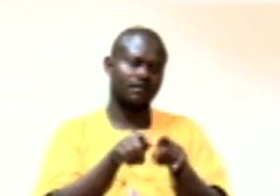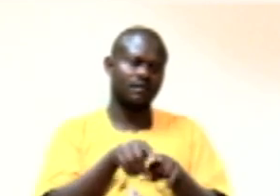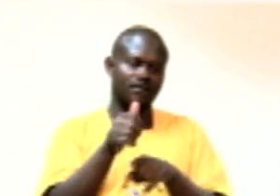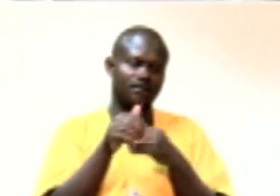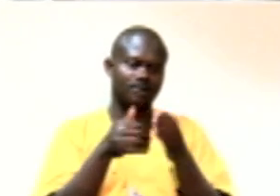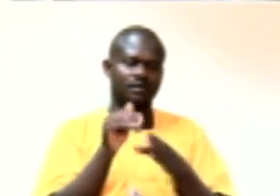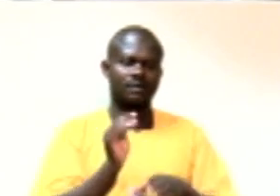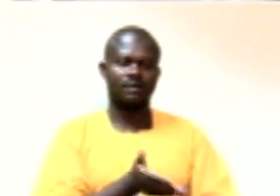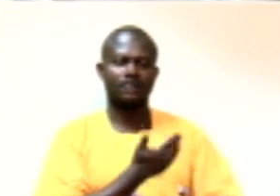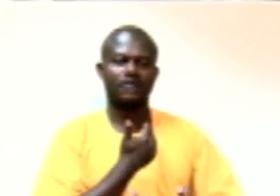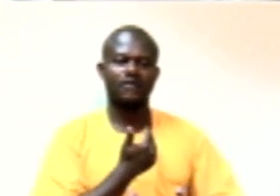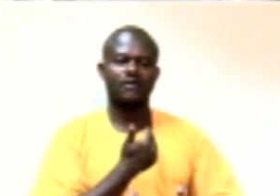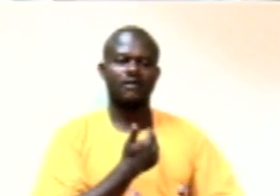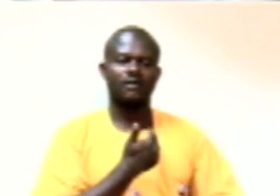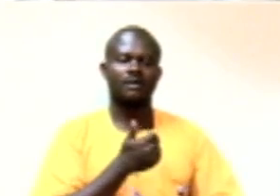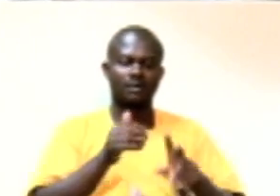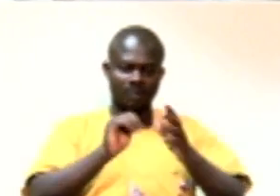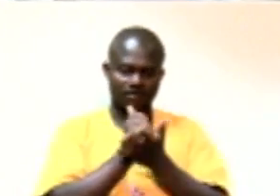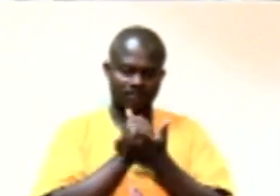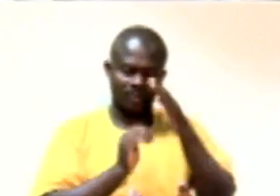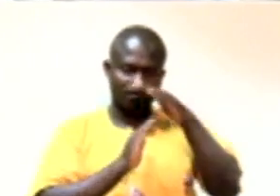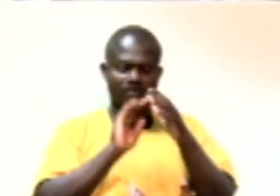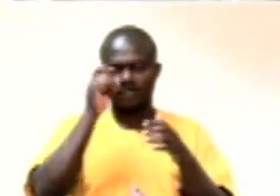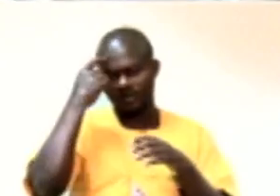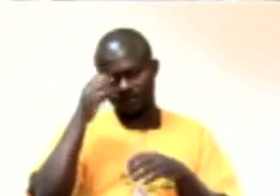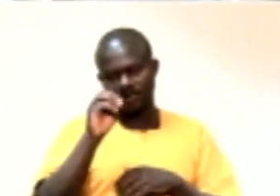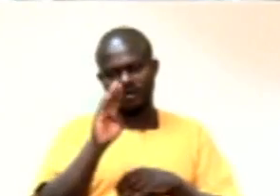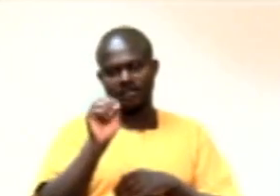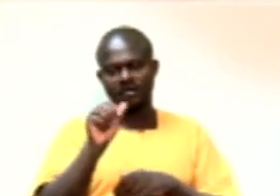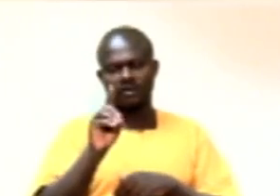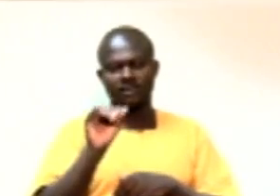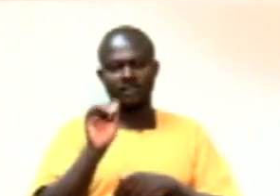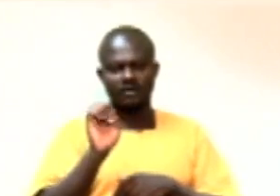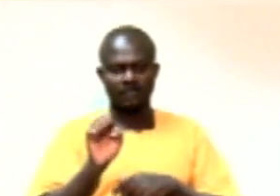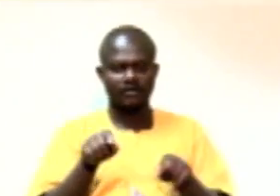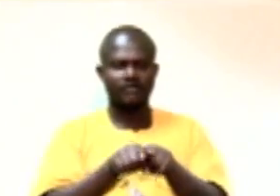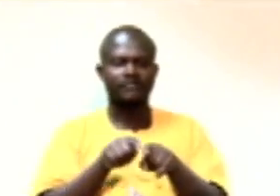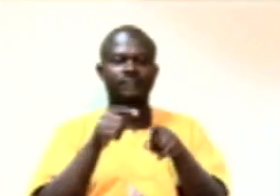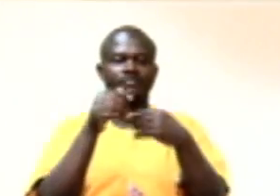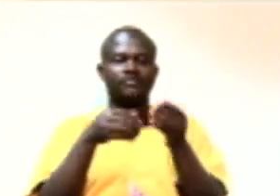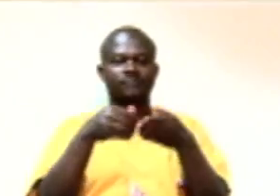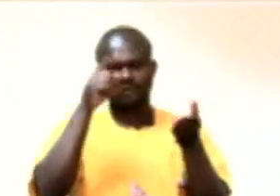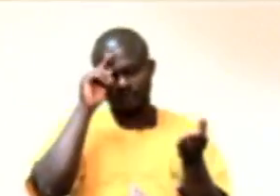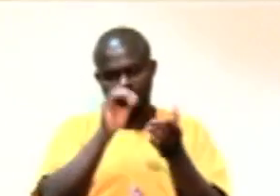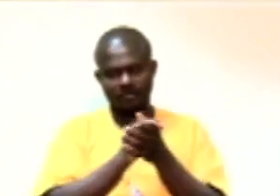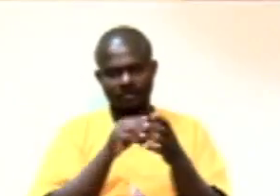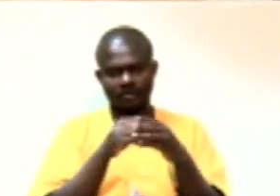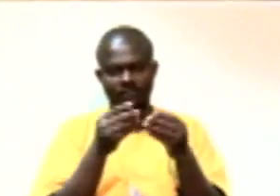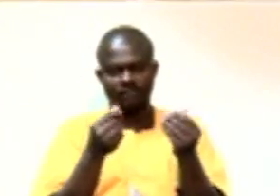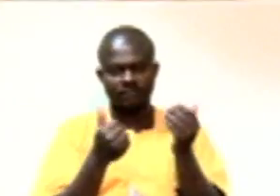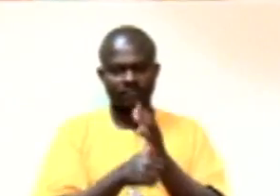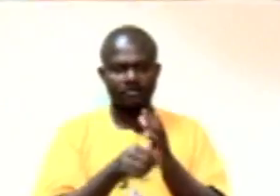yaba ivuyeho. Ku ruhande rw'umugenzuzi mukuru w'imari ya leta Obadiah Biraro, nawe asanga ibi bitanga icyizere ku gukemura